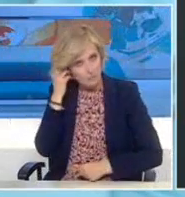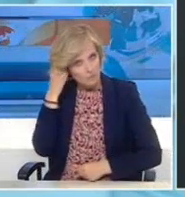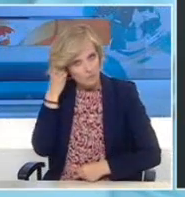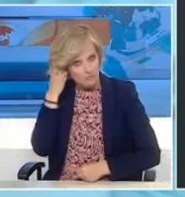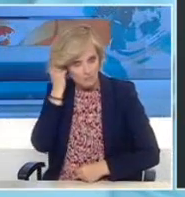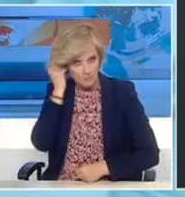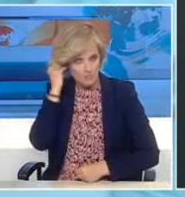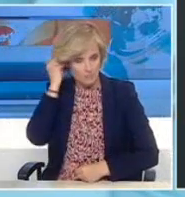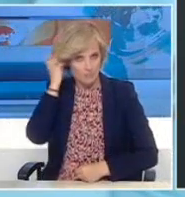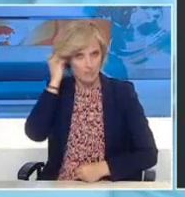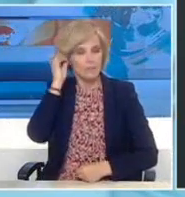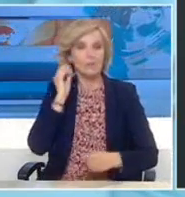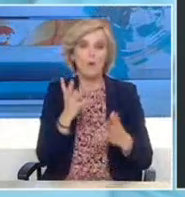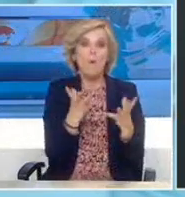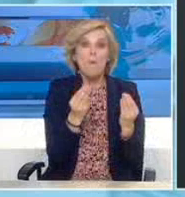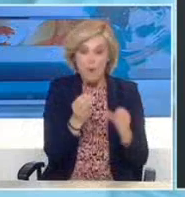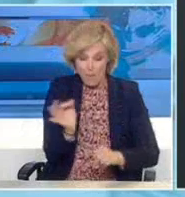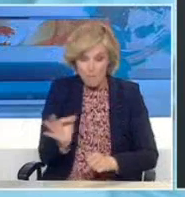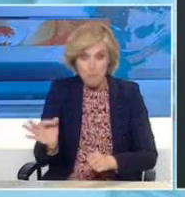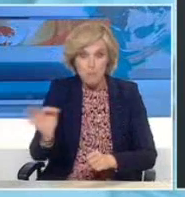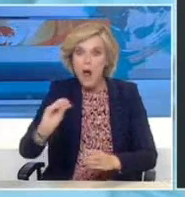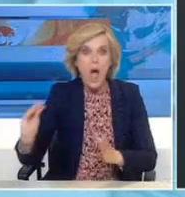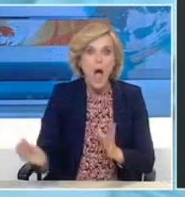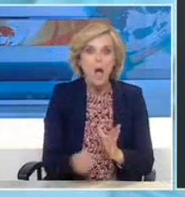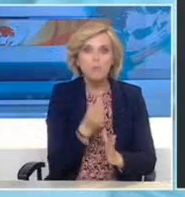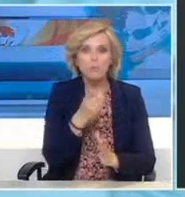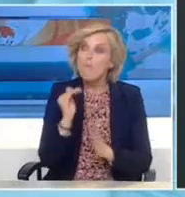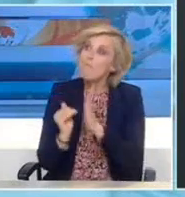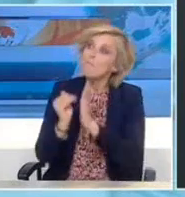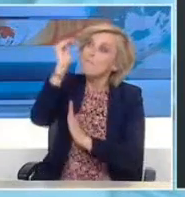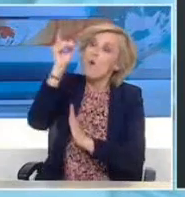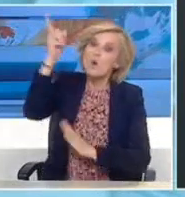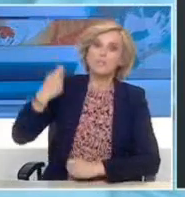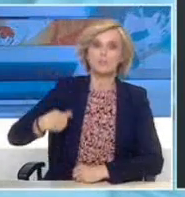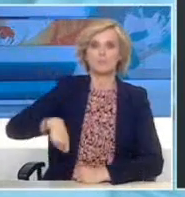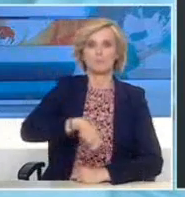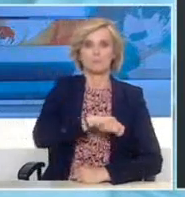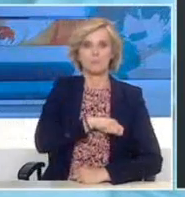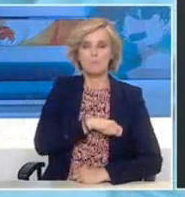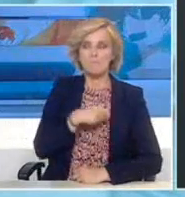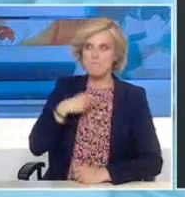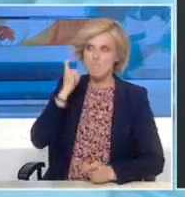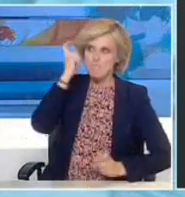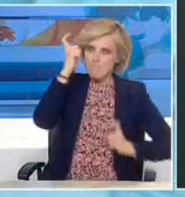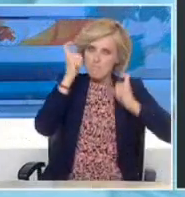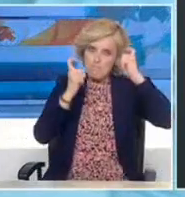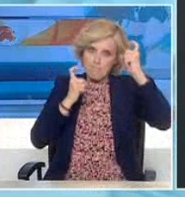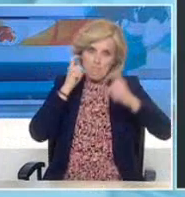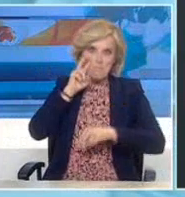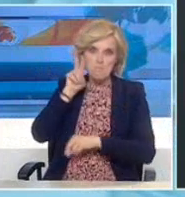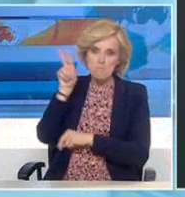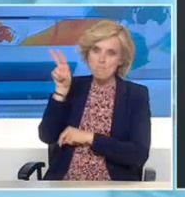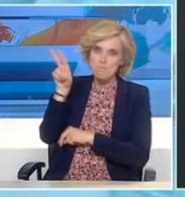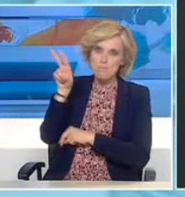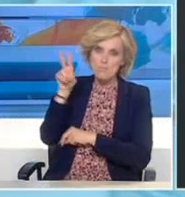τα περισσότερα κρούσματα προέρχονταν από την Βόρεια Ισπανία. Βλέποντας λοιπόν ότι υπάρχουν πάρα πολλοί στις